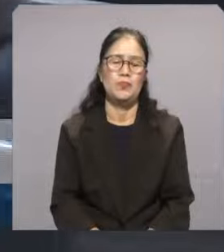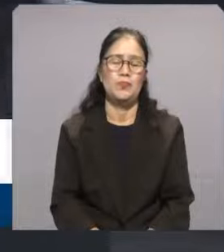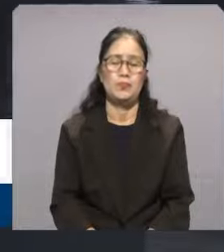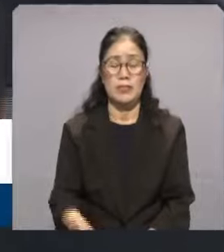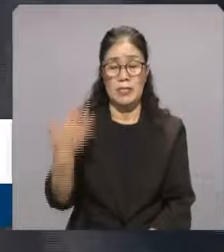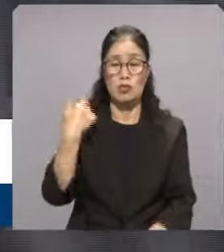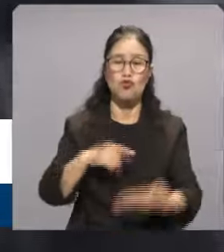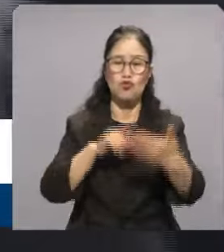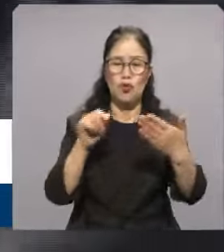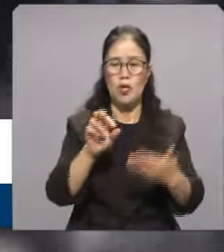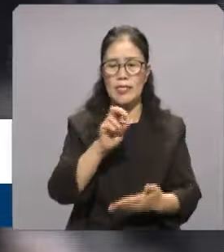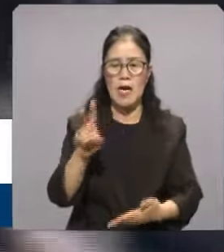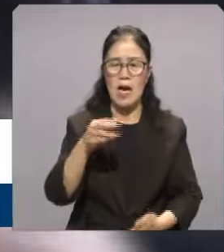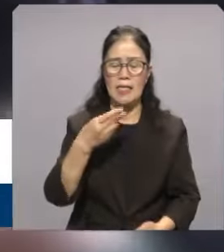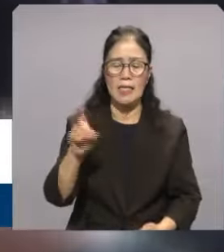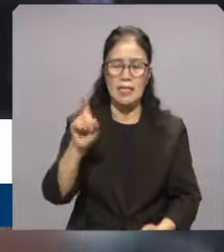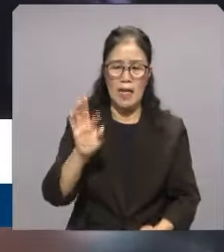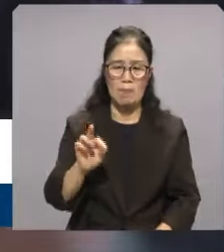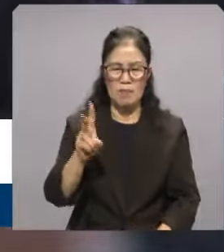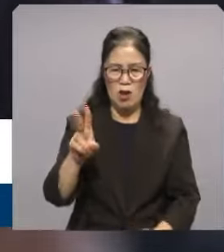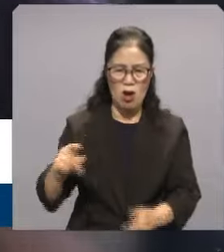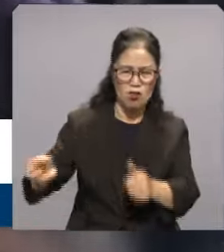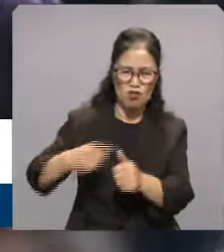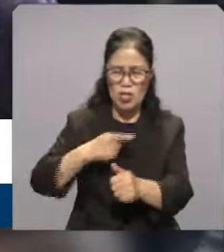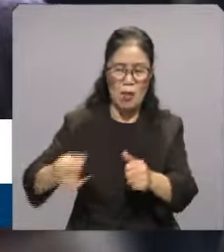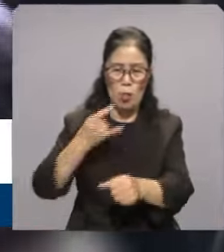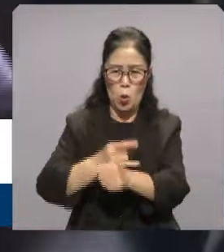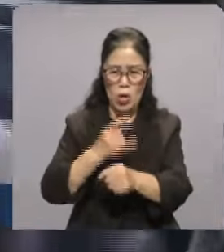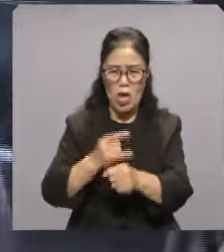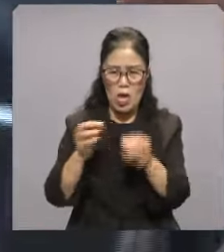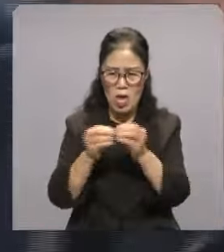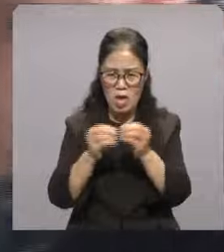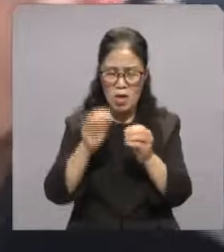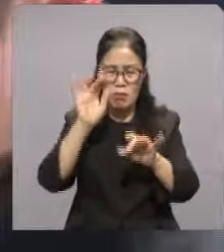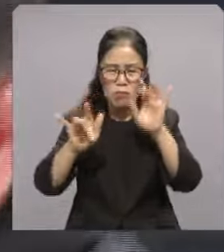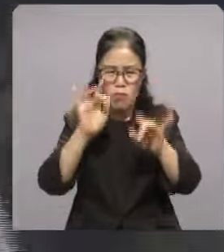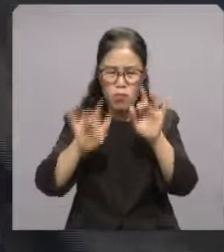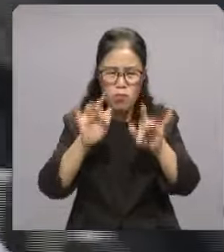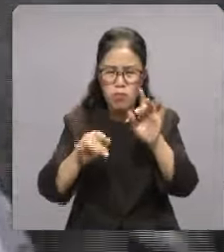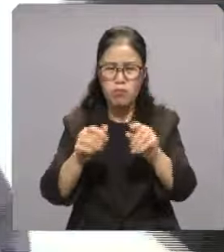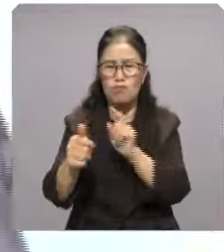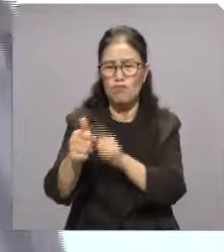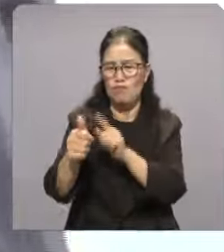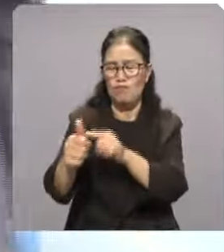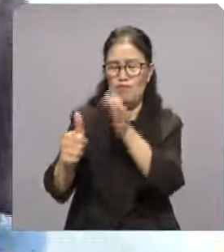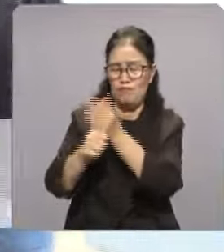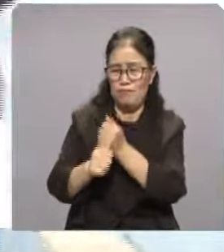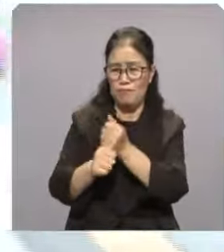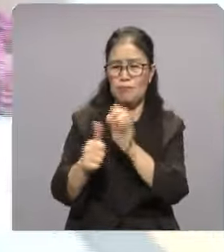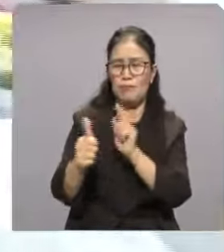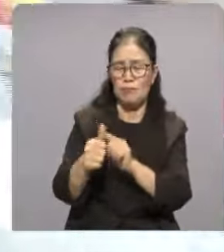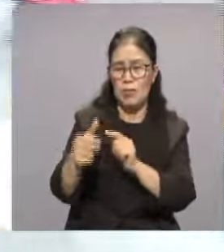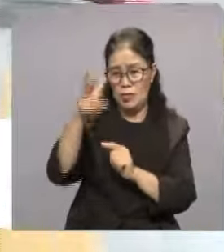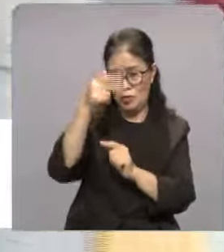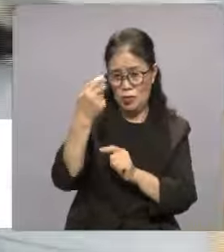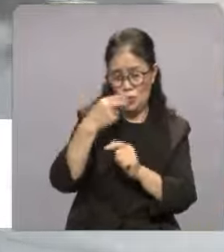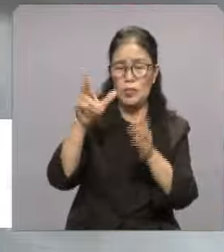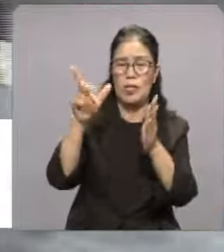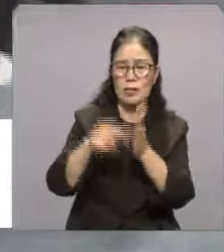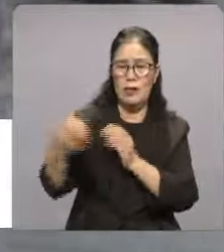지난 9월 야탑역 흉기 난동 예고글을 올린 20대 남성이 경찰에 붙잡혔습니다. 글을 쓴 A씨는 경찰